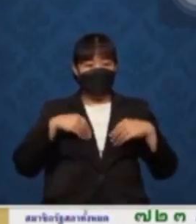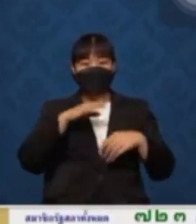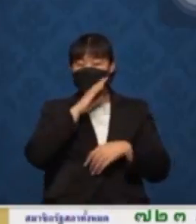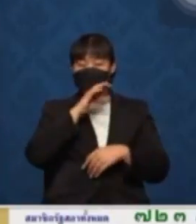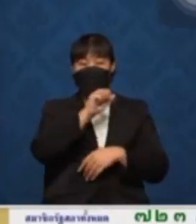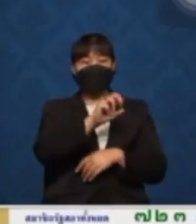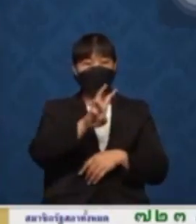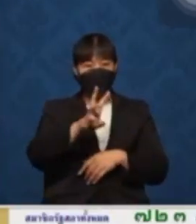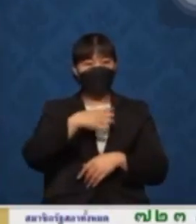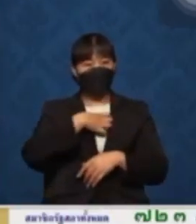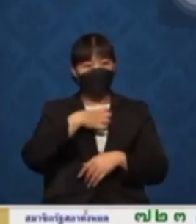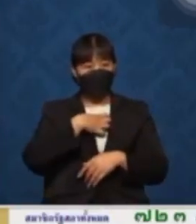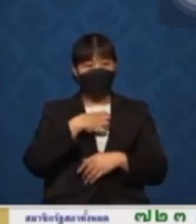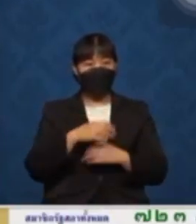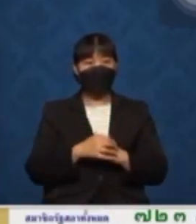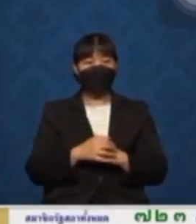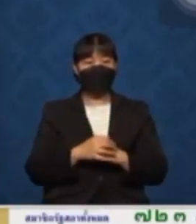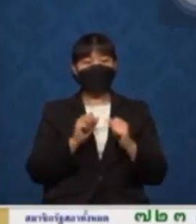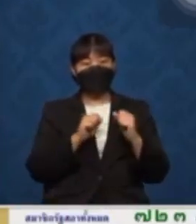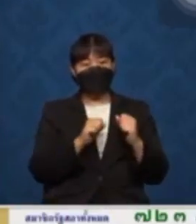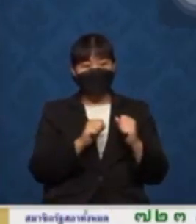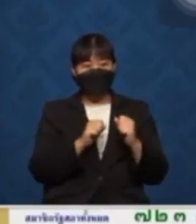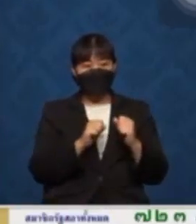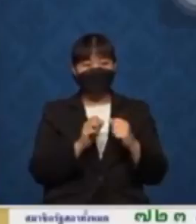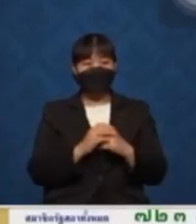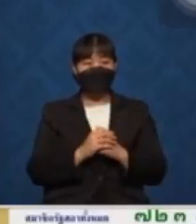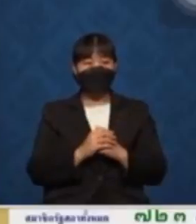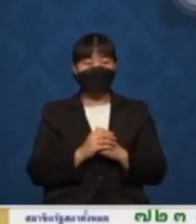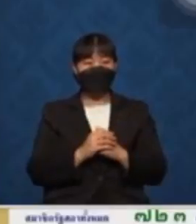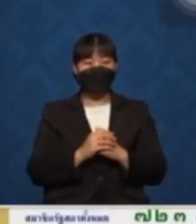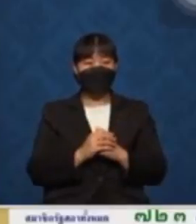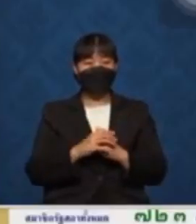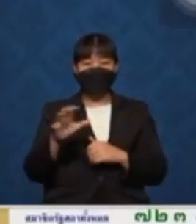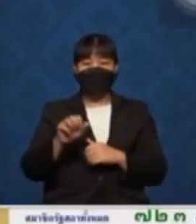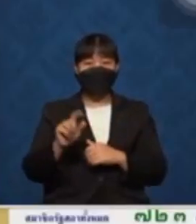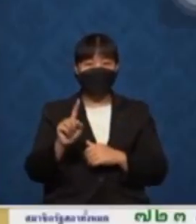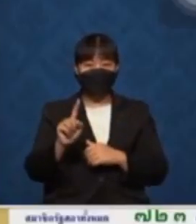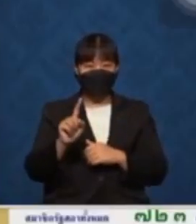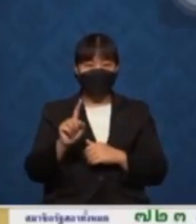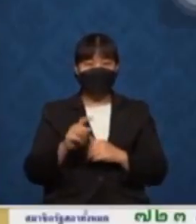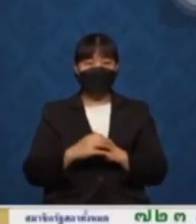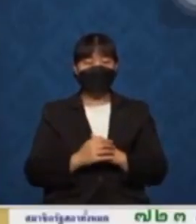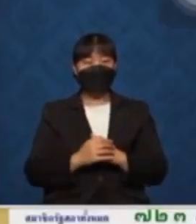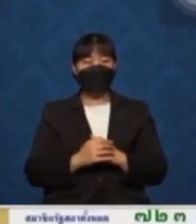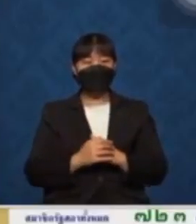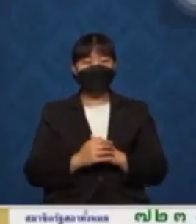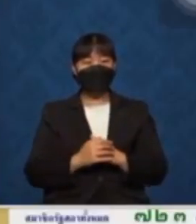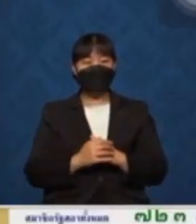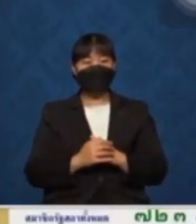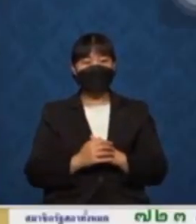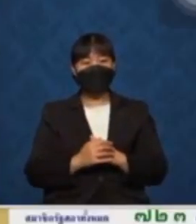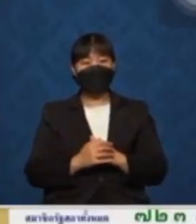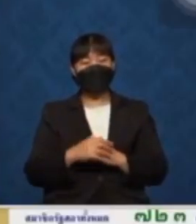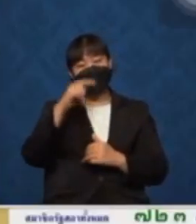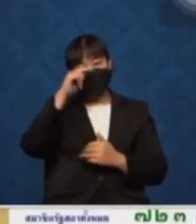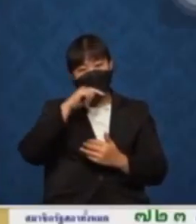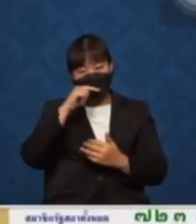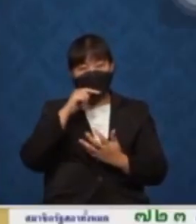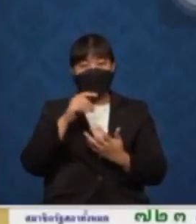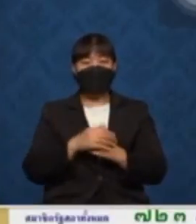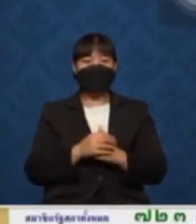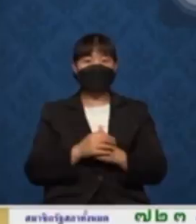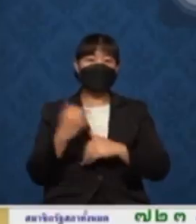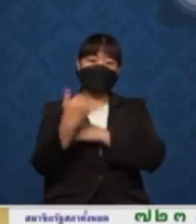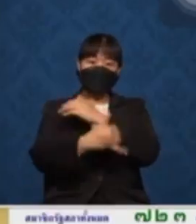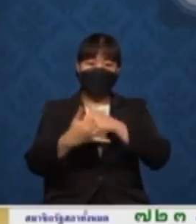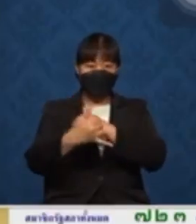ภานั้นการพยายามจะหาสมดุลระหว่างอำนาจและที่มาที่ผมได้กล่าวไว้เป็นเรื่องที่ท้าทายมากไม่ว่าจะในต่างประเทศหรือว่าในไทย